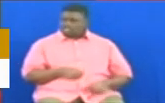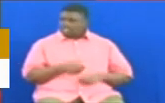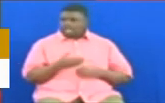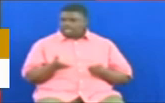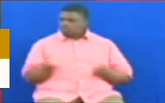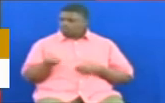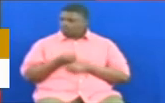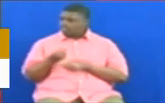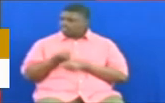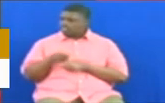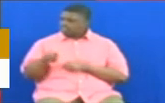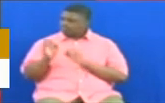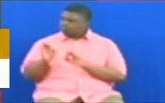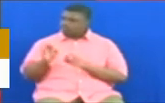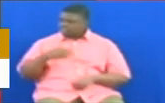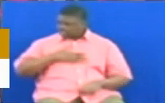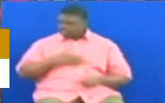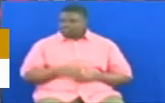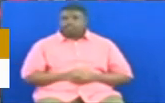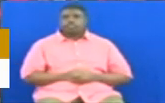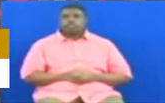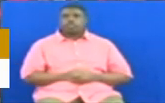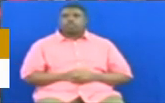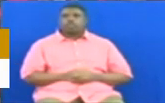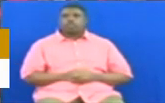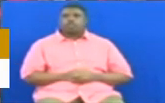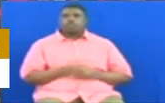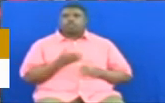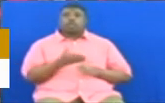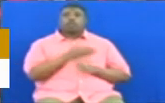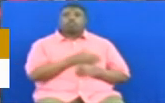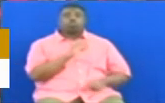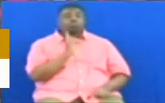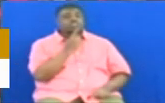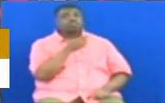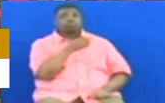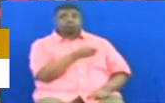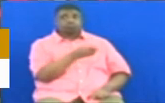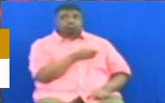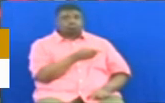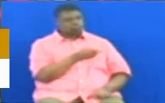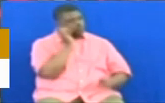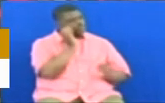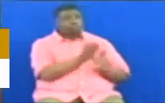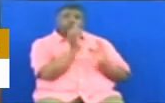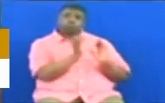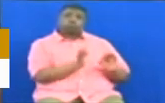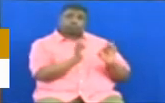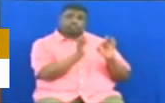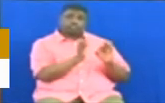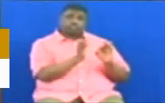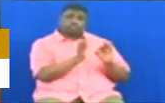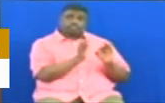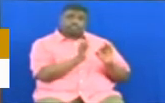kufanya kazi vile inavyotakiwa. Asante. Na labda kabla hawajajibu, kwa maana watungaji, kwa nia njema tu, sio nia yangu